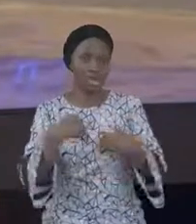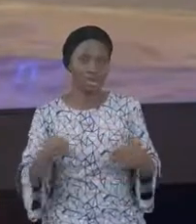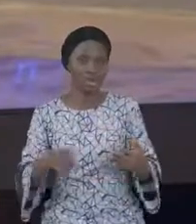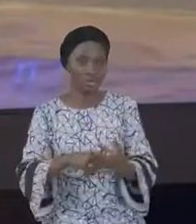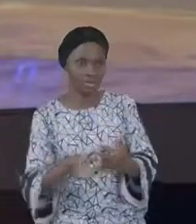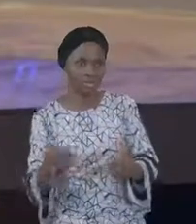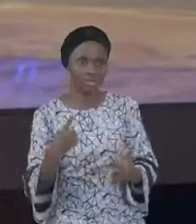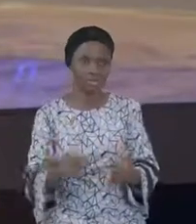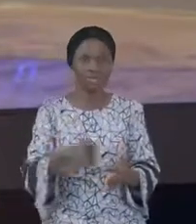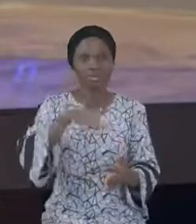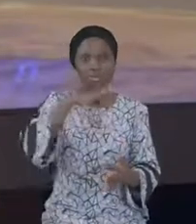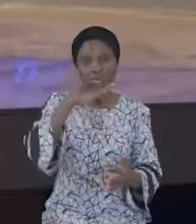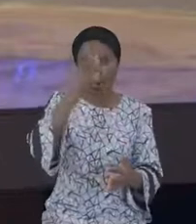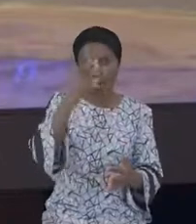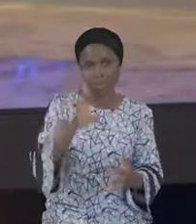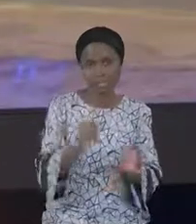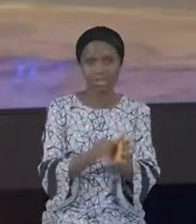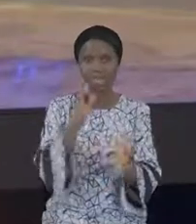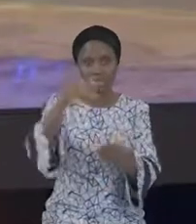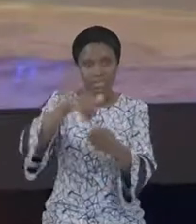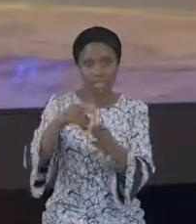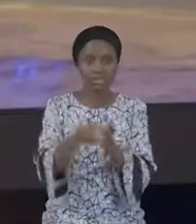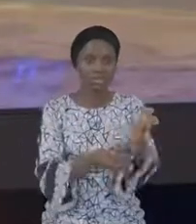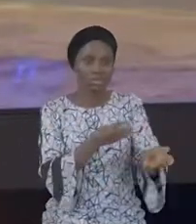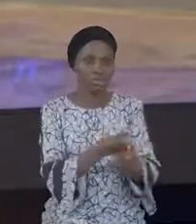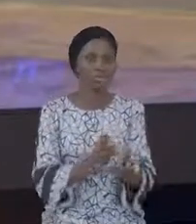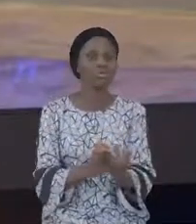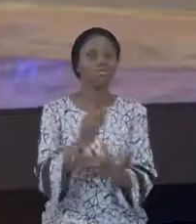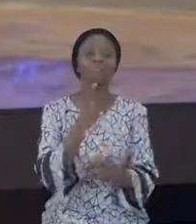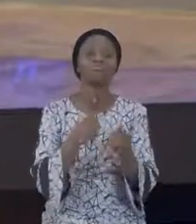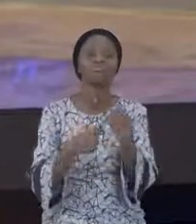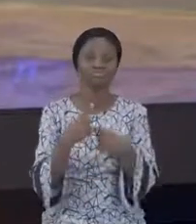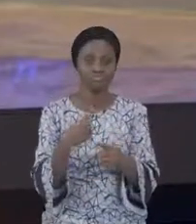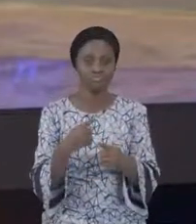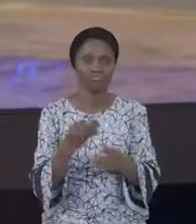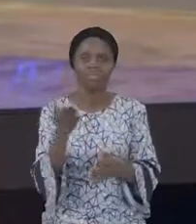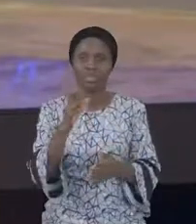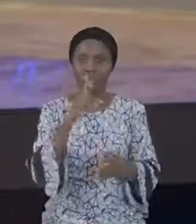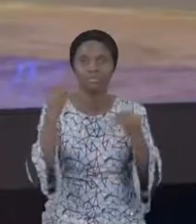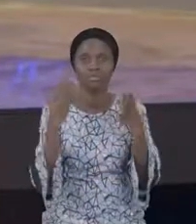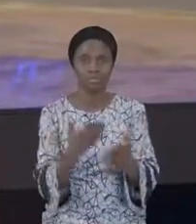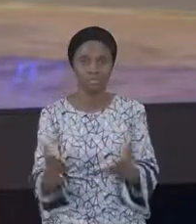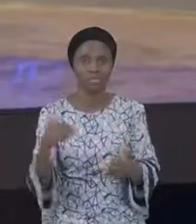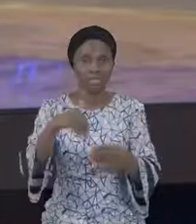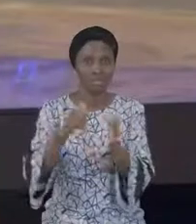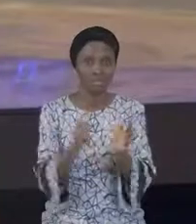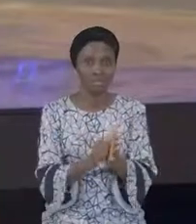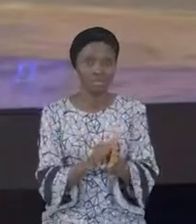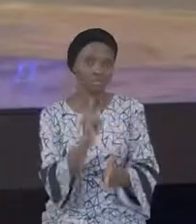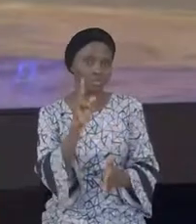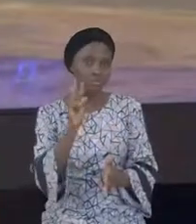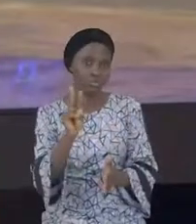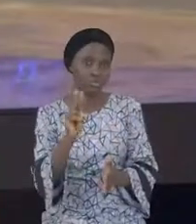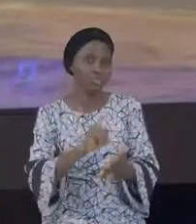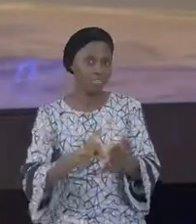corruption qui existe dans le monde par la convoitise. Il y a beaucoup de choses dans